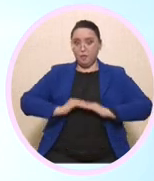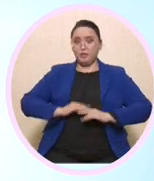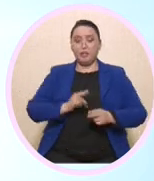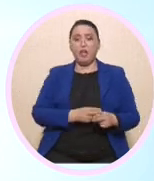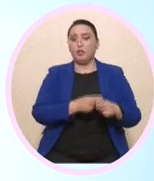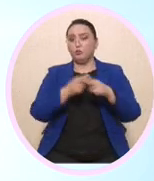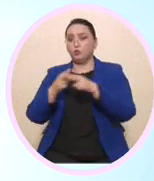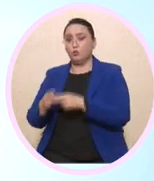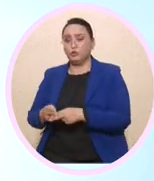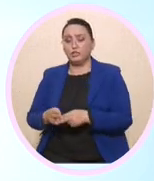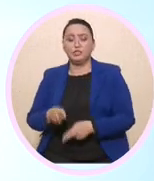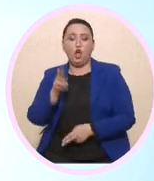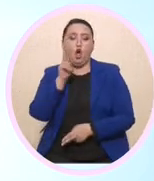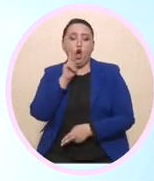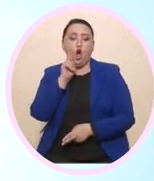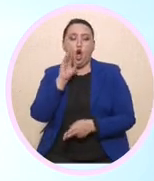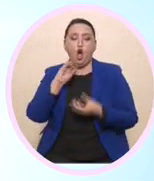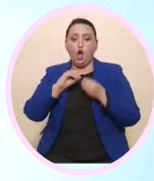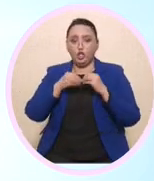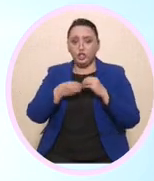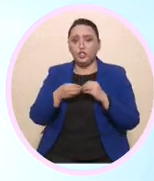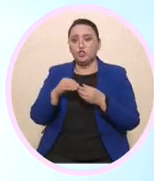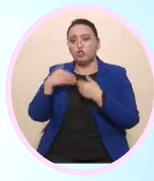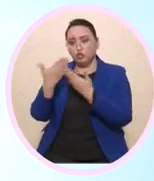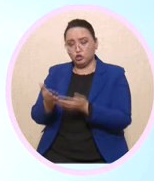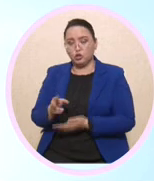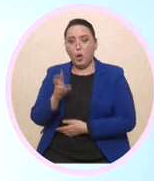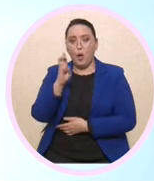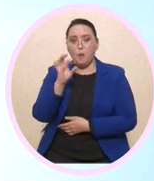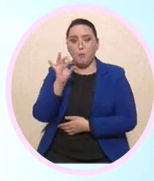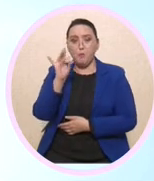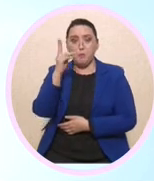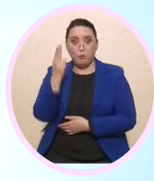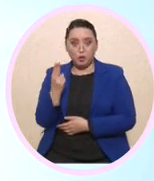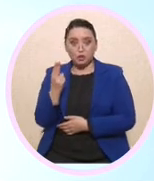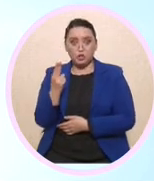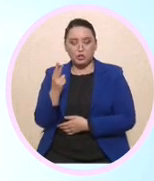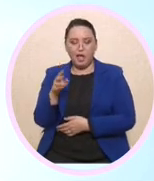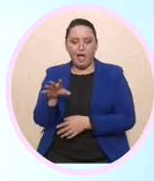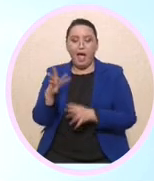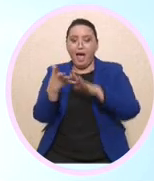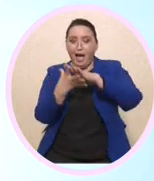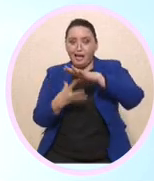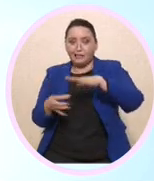Нүдсэн борцоор шүл хийж өгсөн. Борцоор яагаад нүдсэн борц? Тэ?